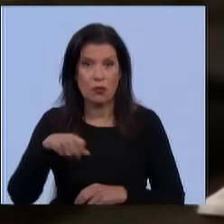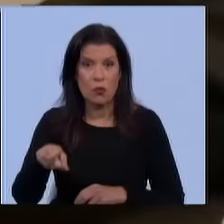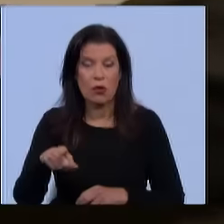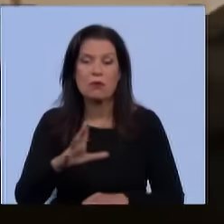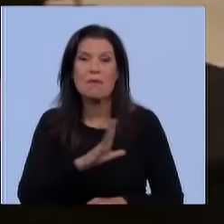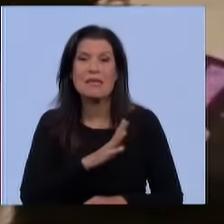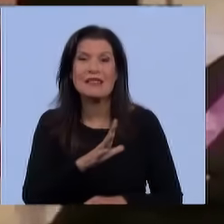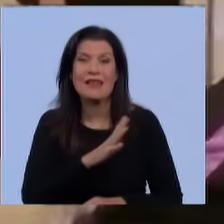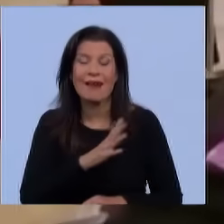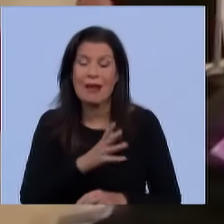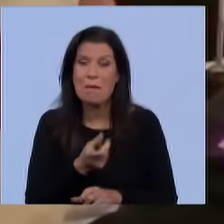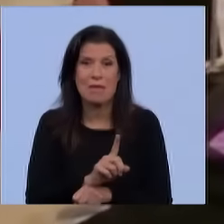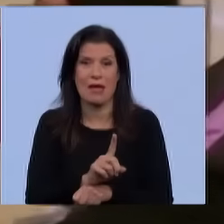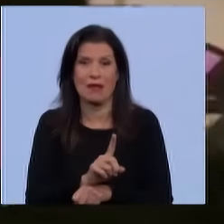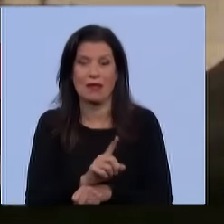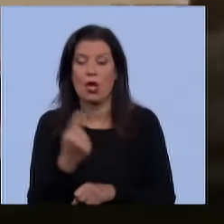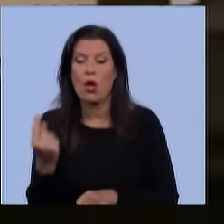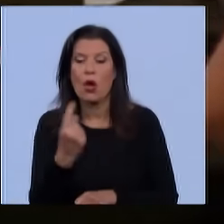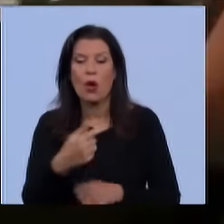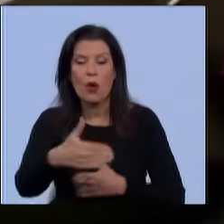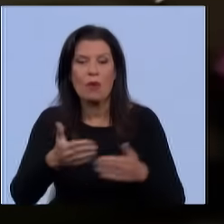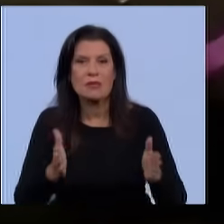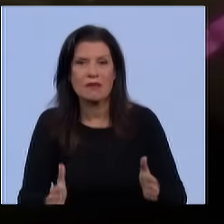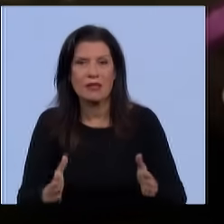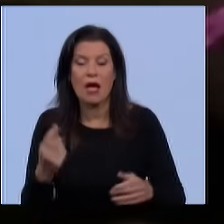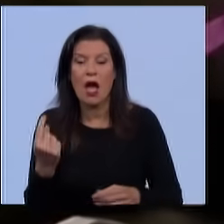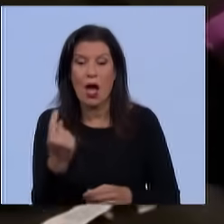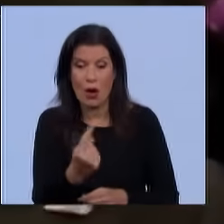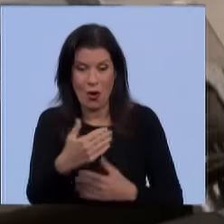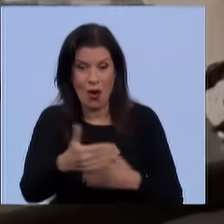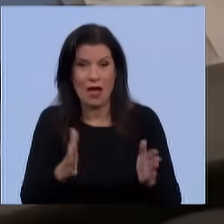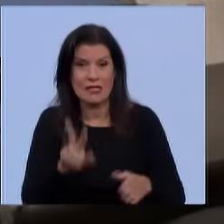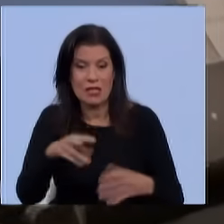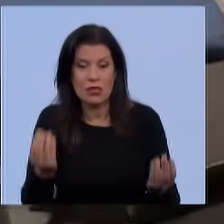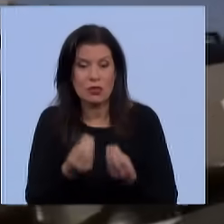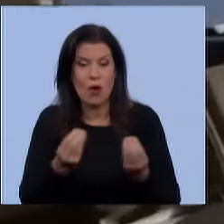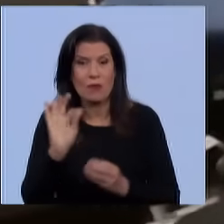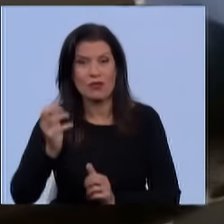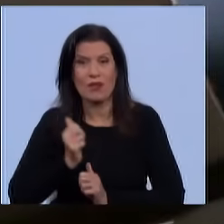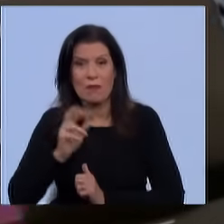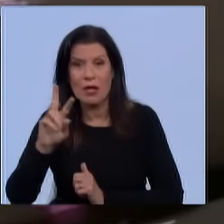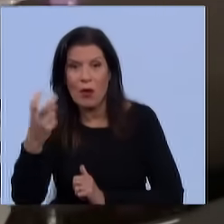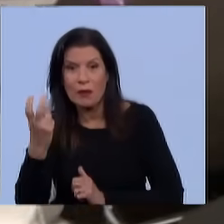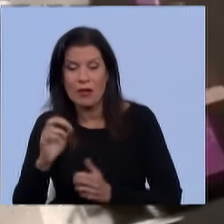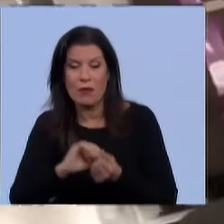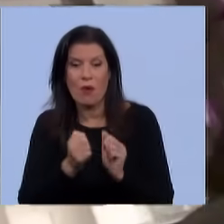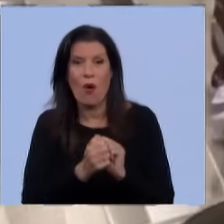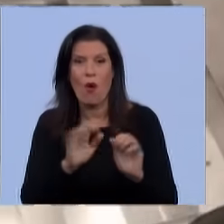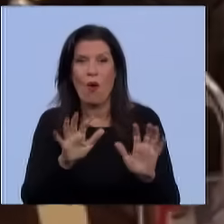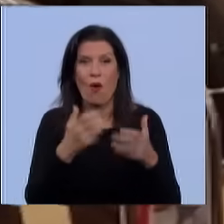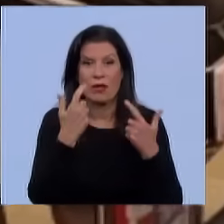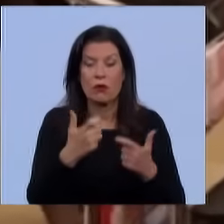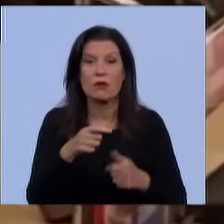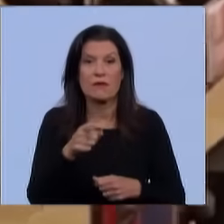ומיידית. כל ארגז, כל מזוודה עם סחורה למילואימניקים, לכיתות כוננות או למפונים, צריך לעבור מטבע הדברים בנמל התעופה בן